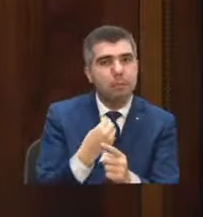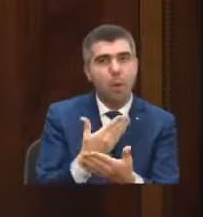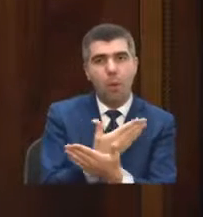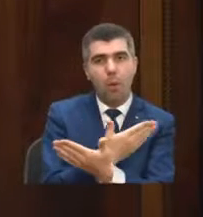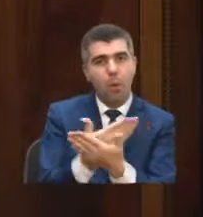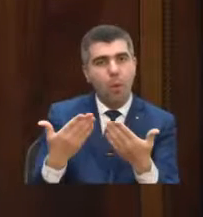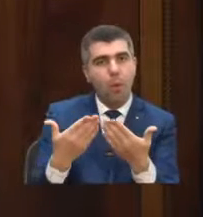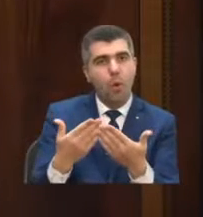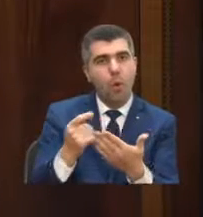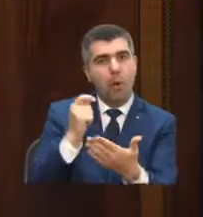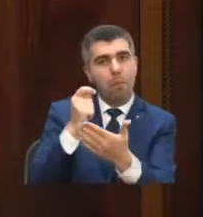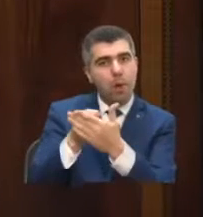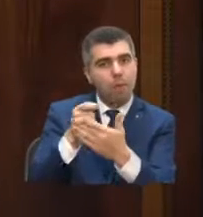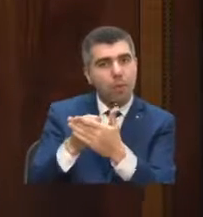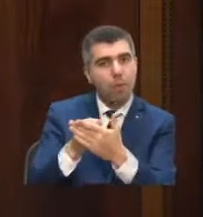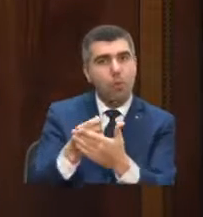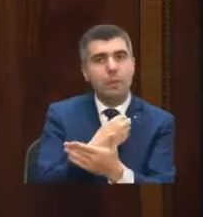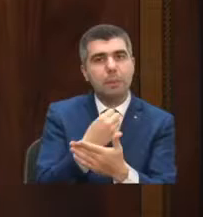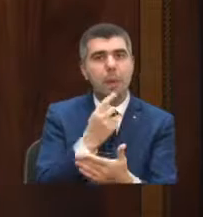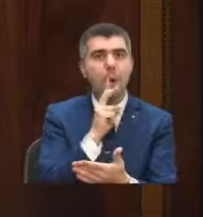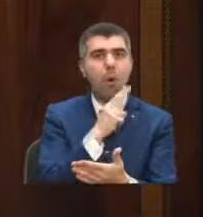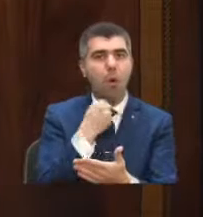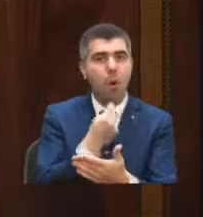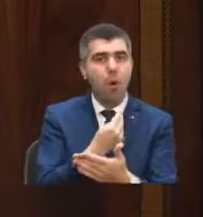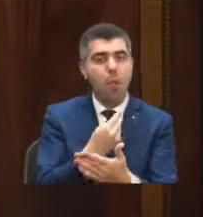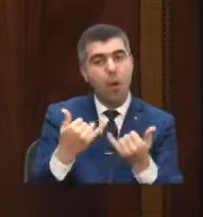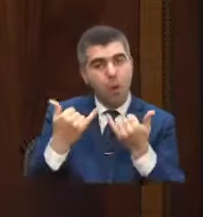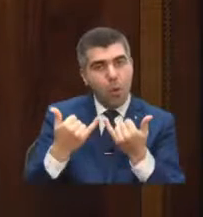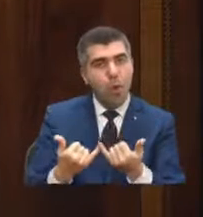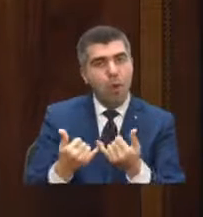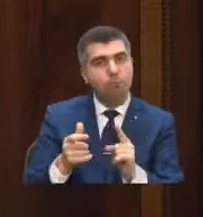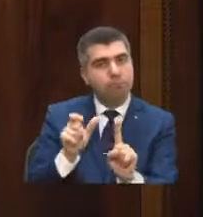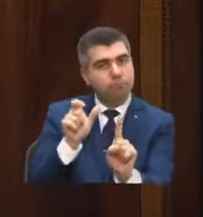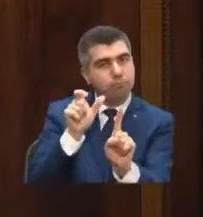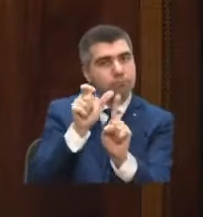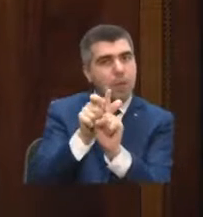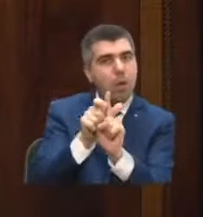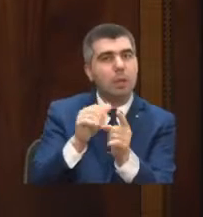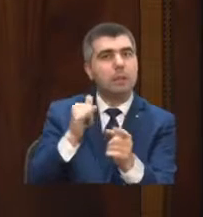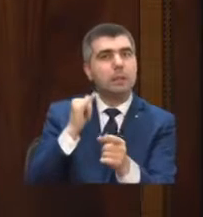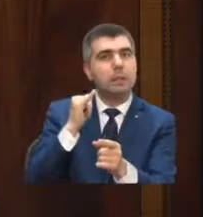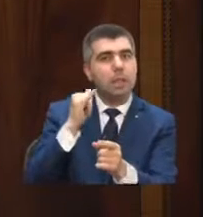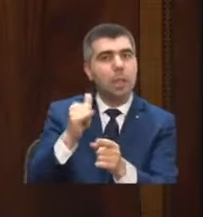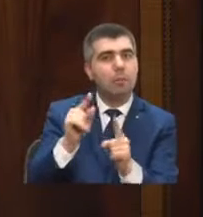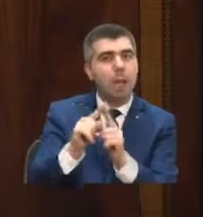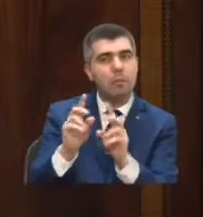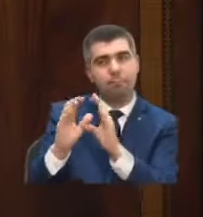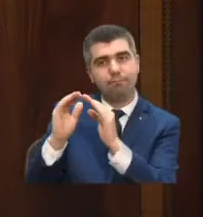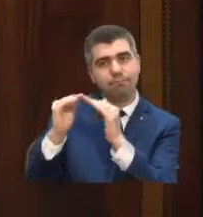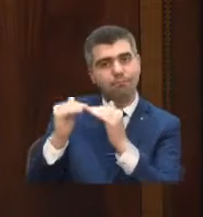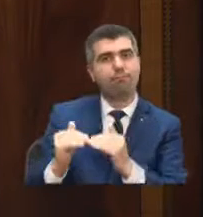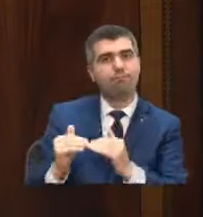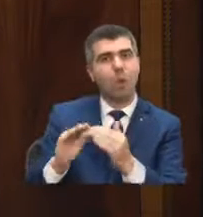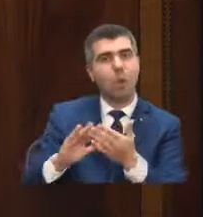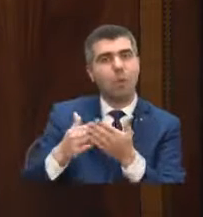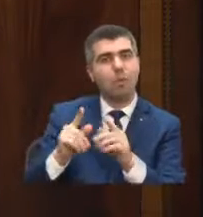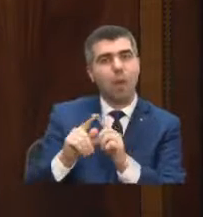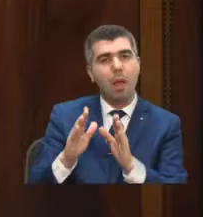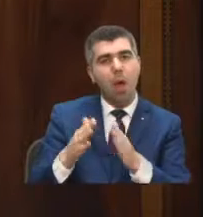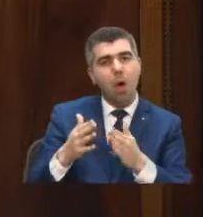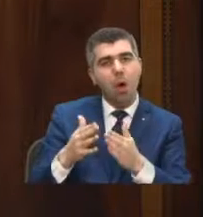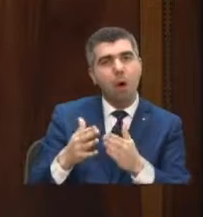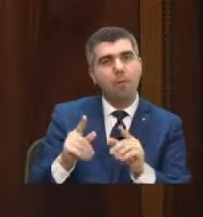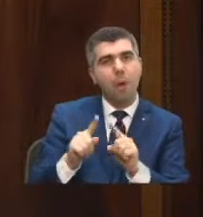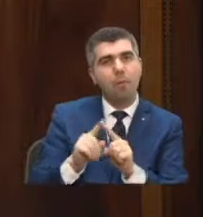القطاع العام وفي القطاع الخاص التي هي معبأة اليوم من أجل أن تنزل هذا التخوف. راه مسألة هي مسألة تخوف لا شيء، أما